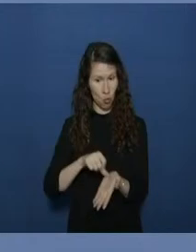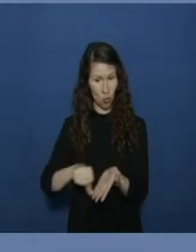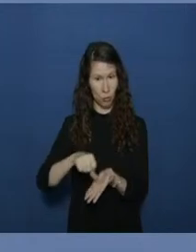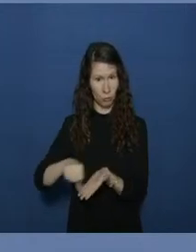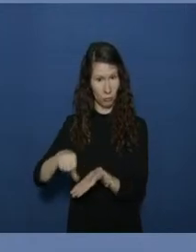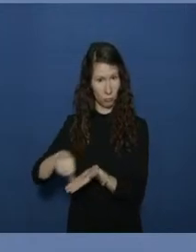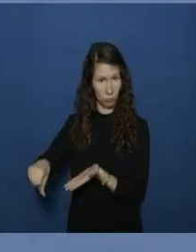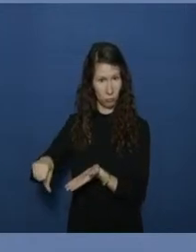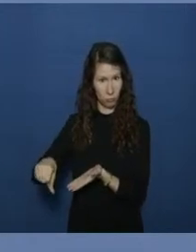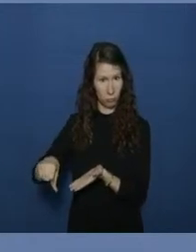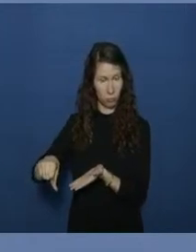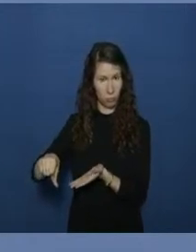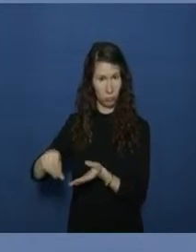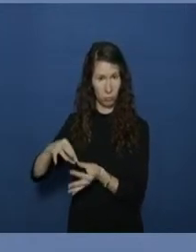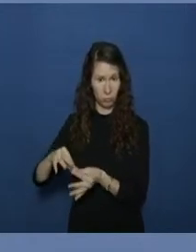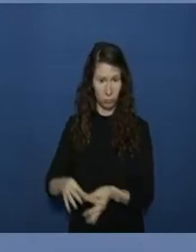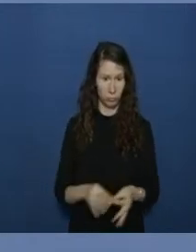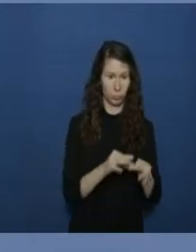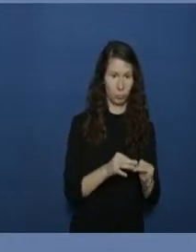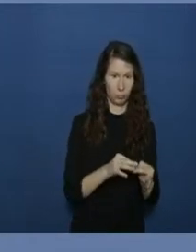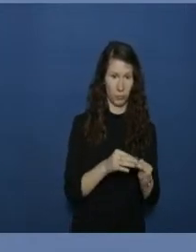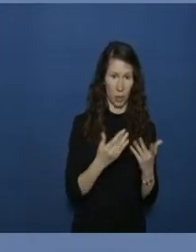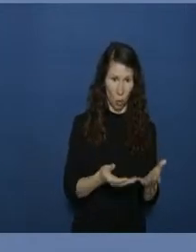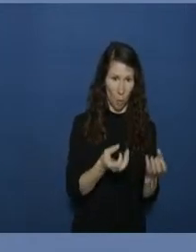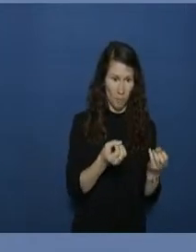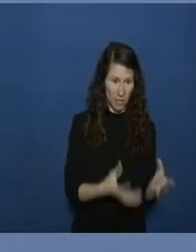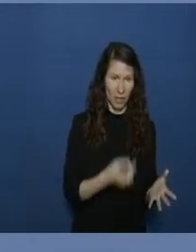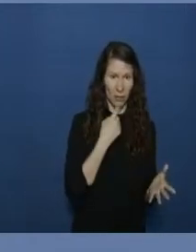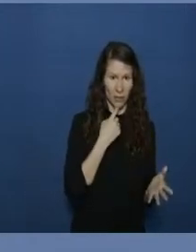aus den genannten Sachverhalten nicht herleiten lassen.